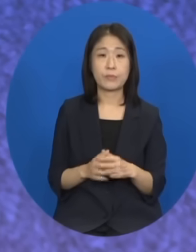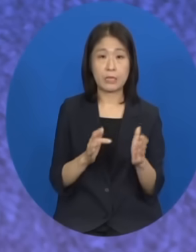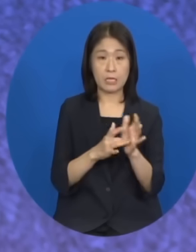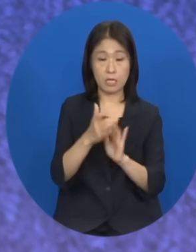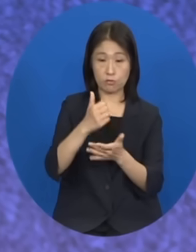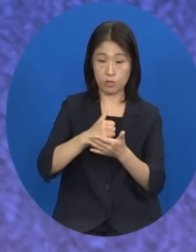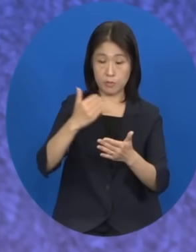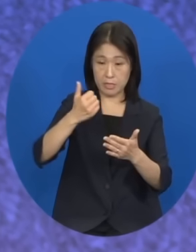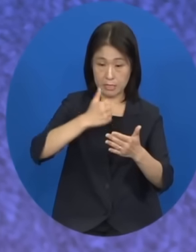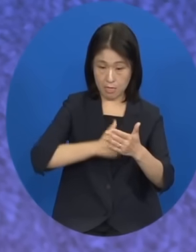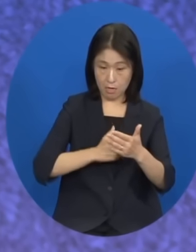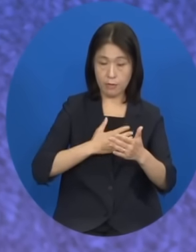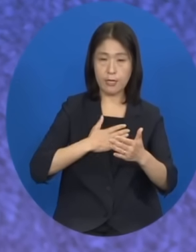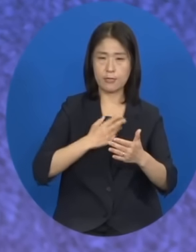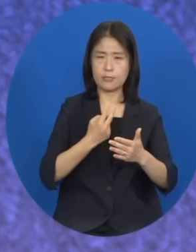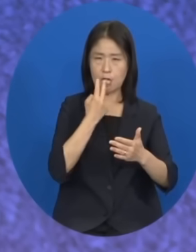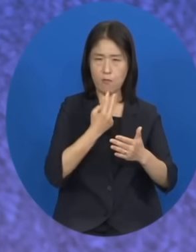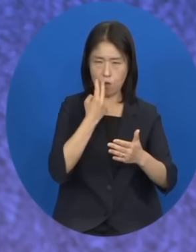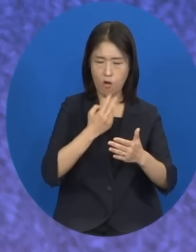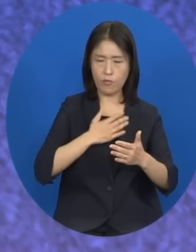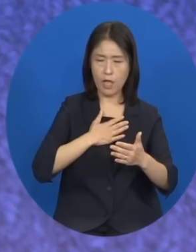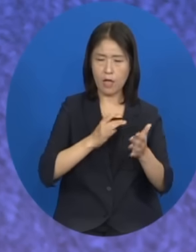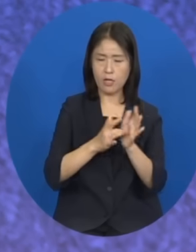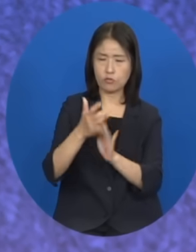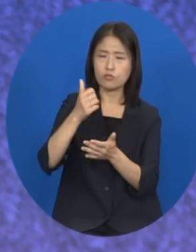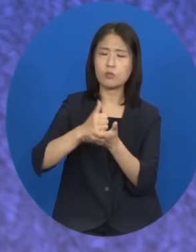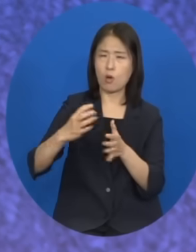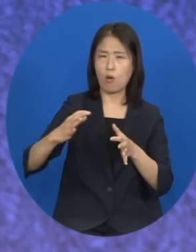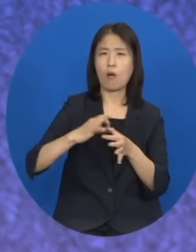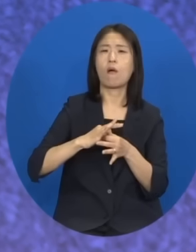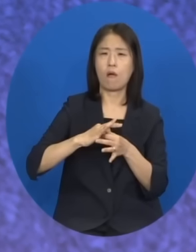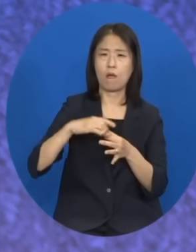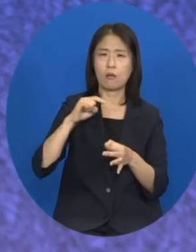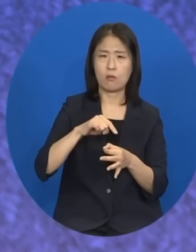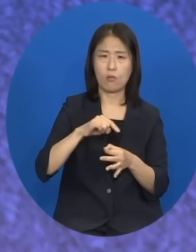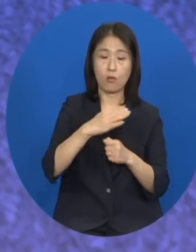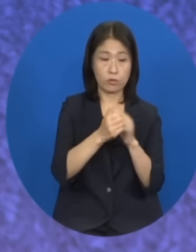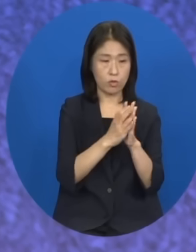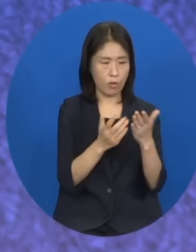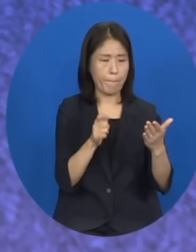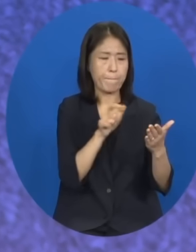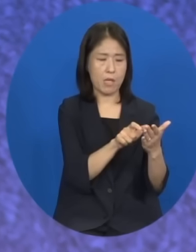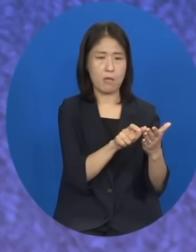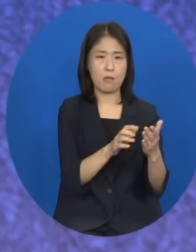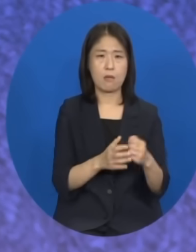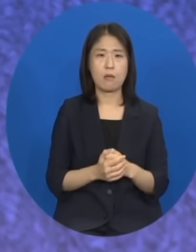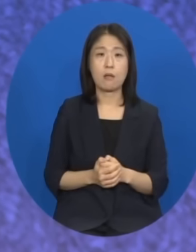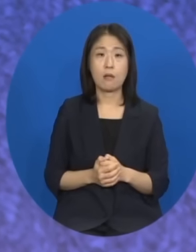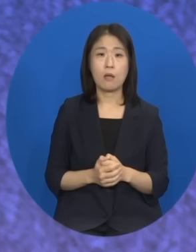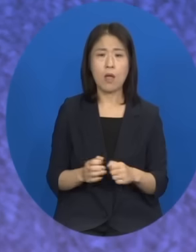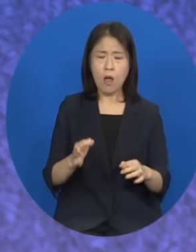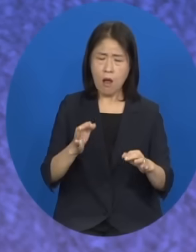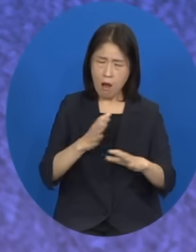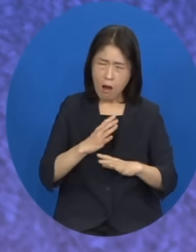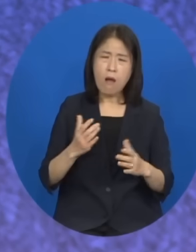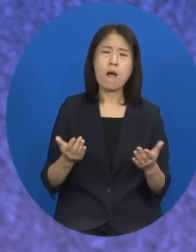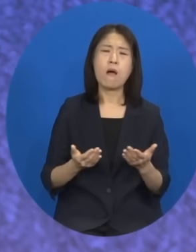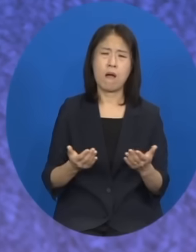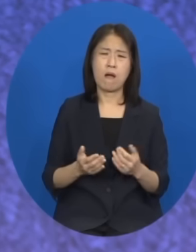예수님은 내 생명이시라고 그렇게 성경에 기록되어 있는 거예요. 이건 얼마나 놀라운